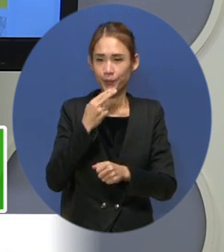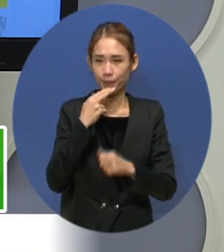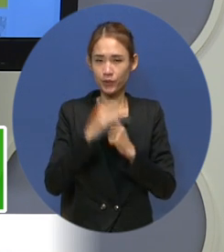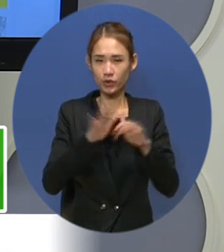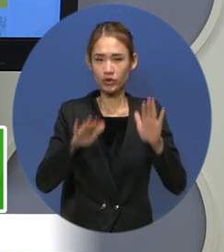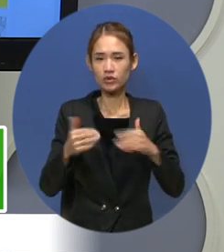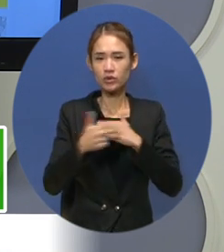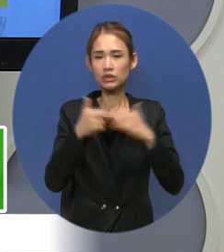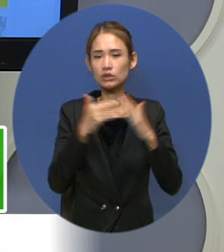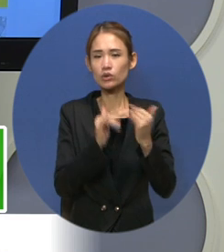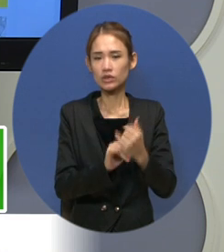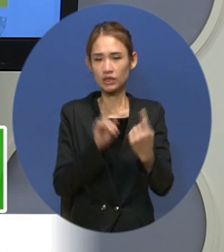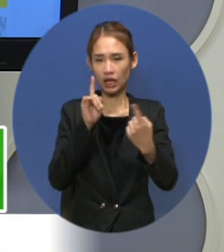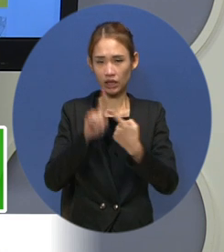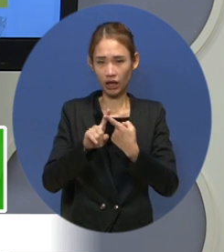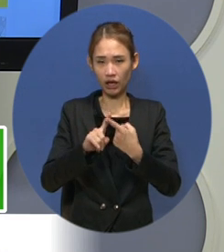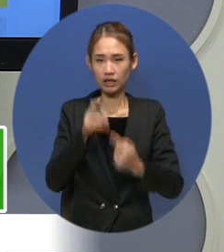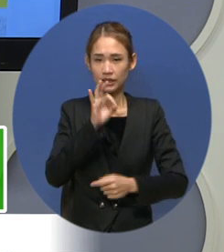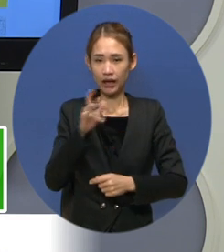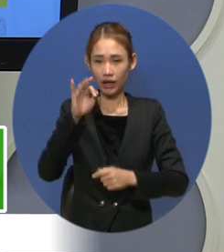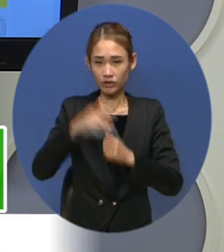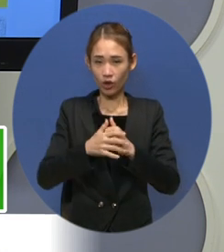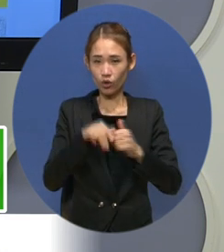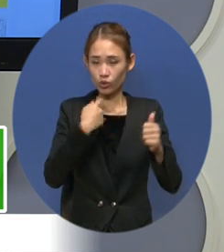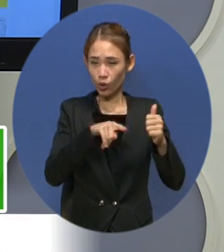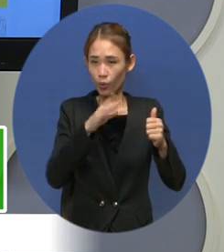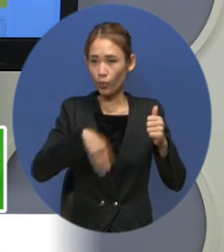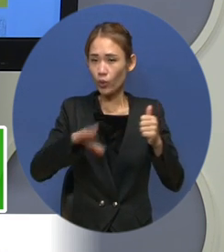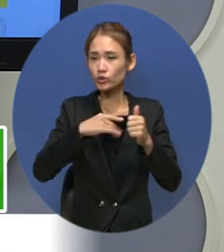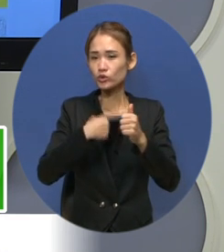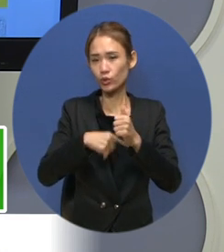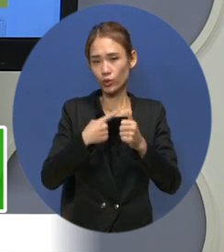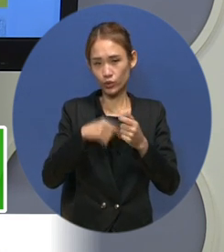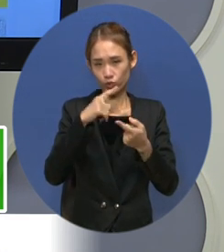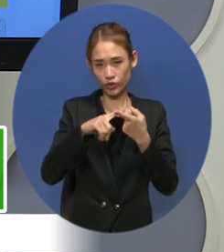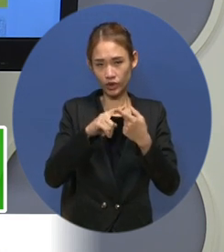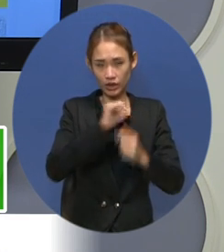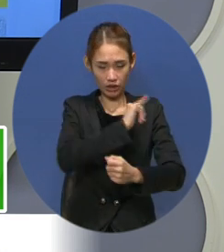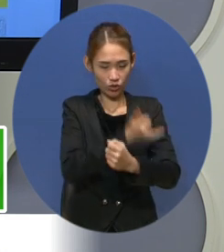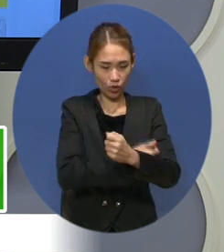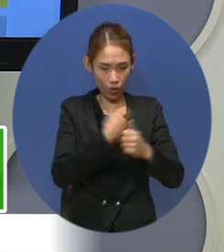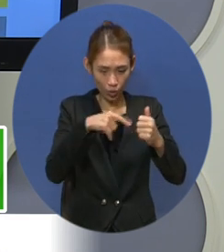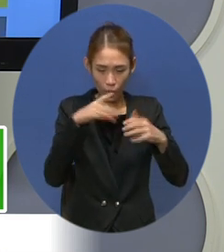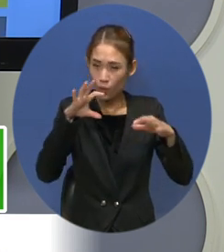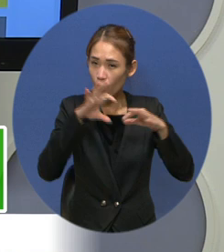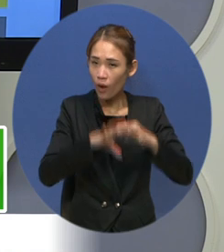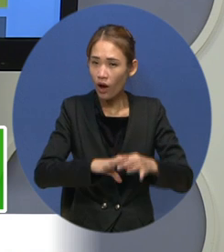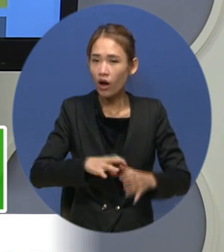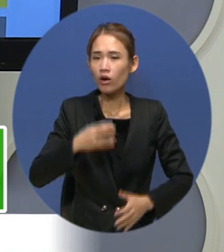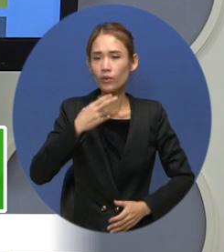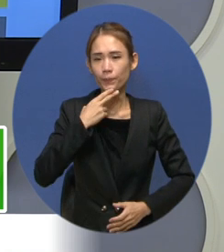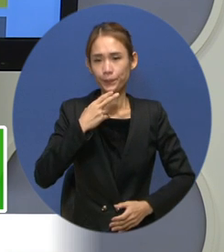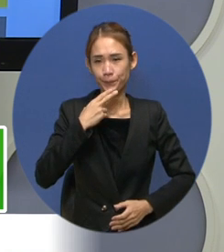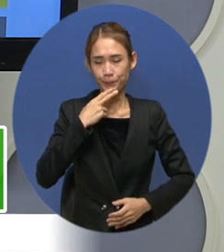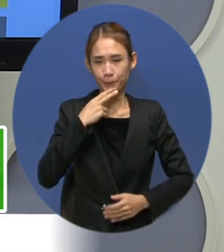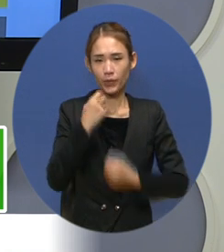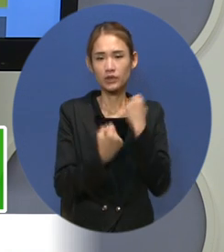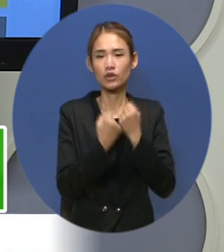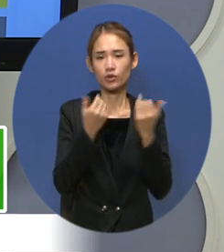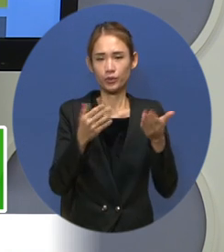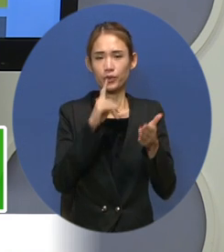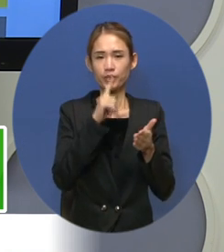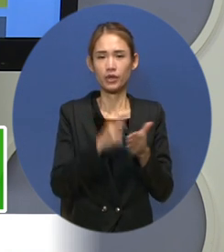의료인을 대상으로 한 양 성교육과 보수교육 세계에서는 인권교육을 찾아보기 힘들다는 것이 인권이 의 설명